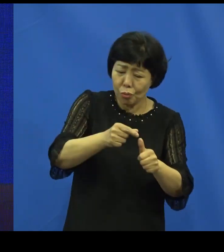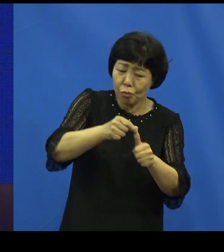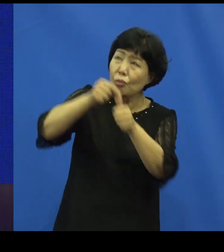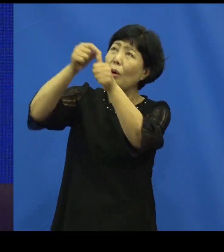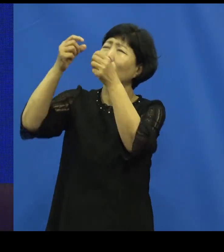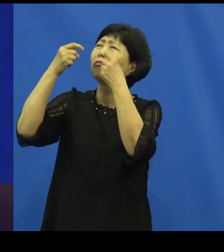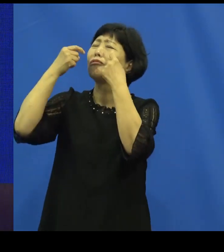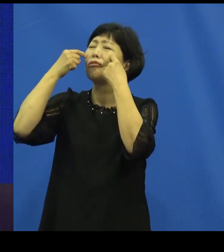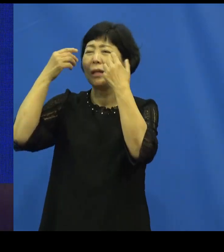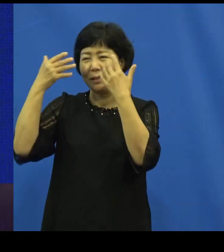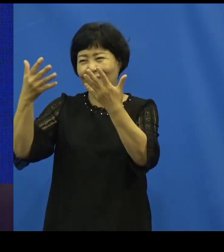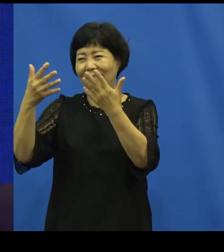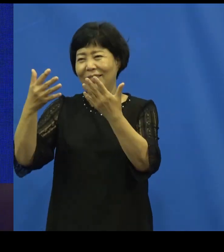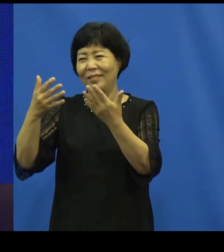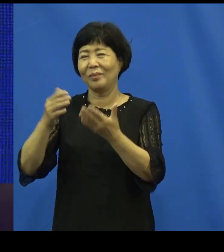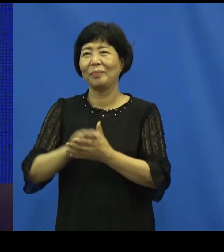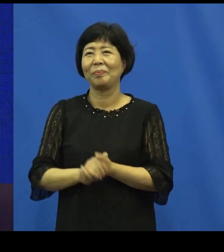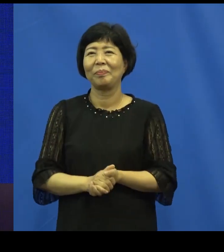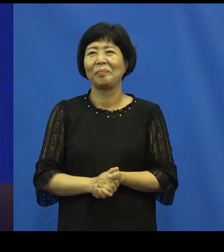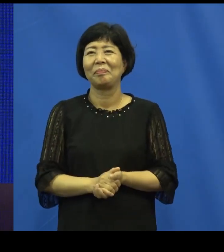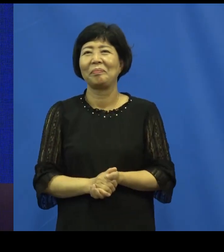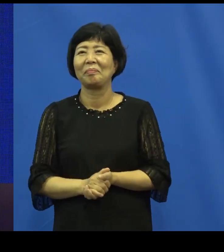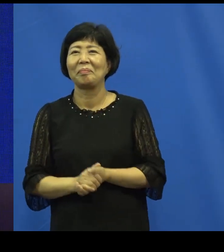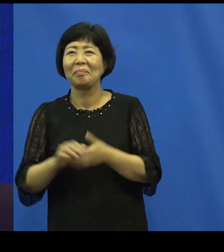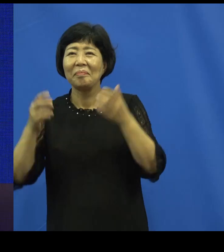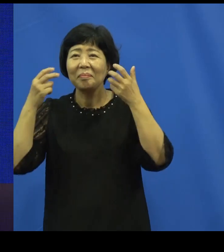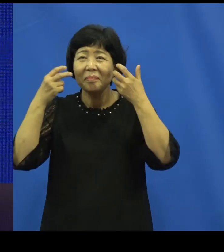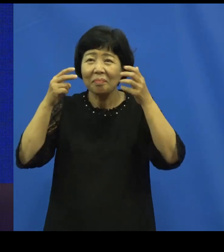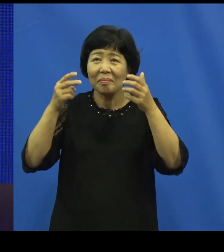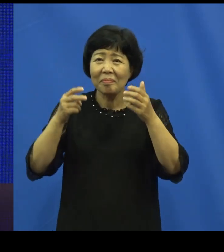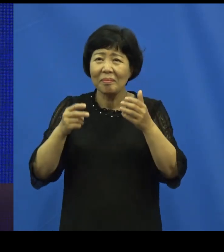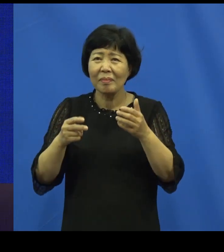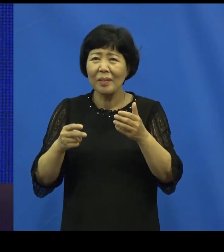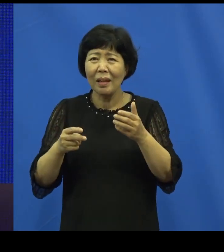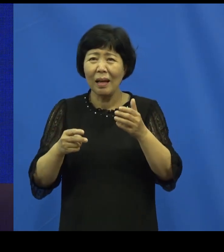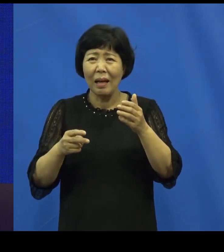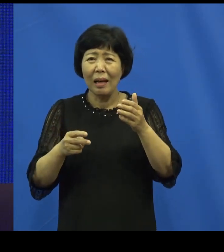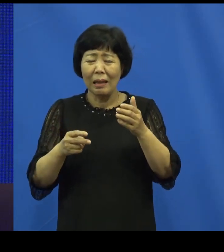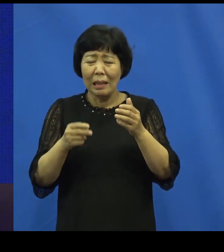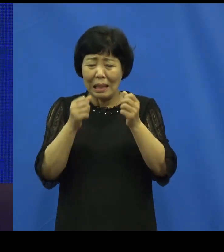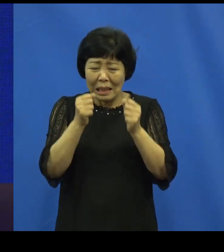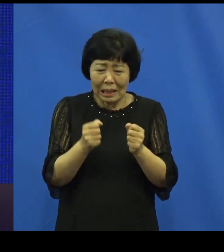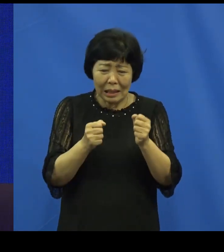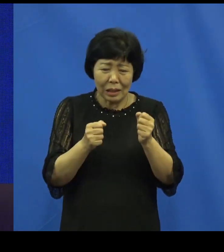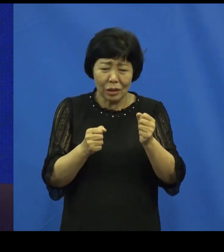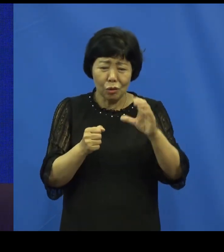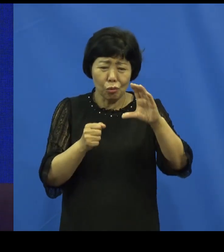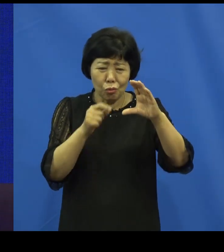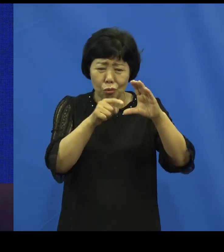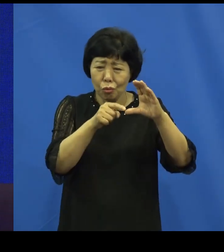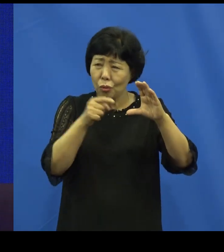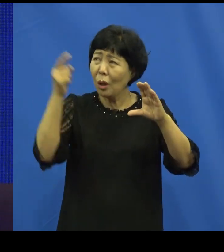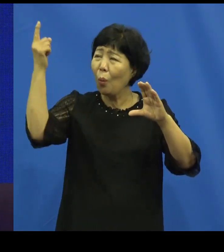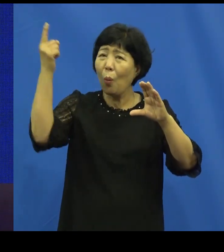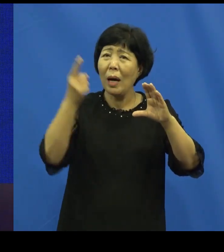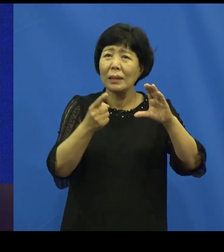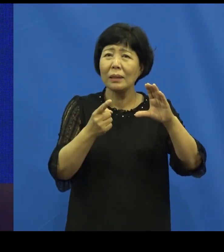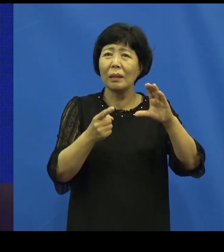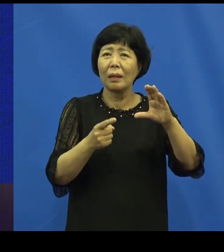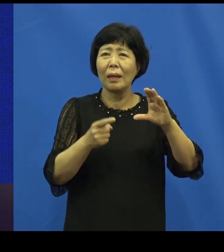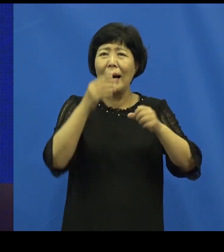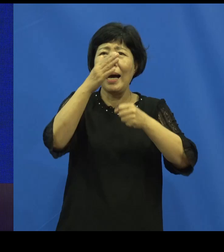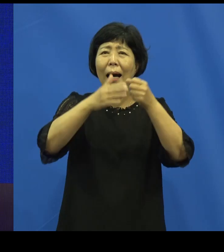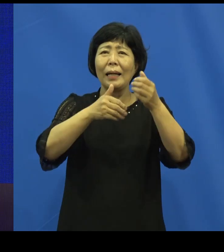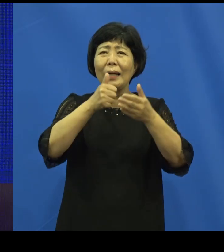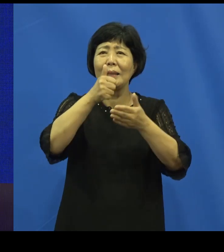20절에서 22절을 제가 읽겠습니다. 다니엘이 있던 굴에 가까이 이르러서 슬피 소리를 질러 다니엘에게 묻되 살아계신 하나님의 종 다니엘아,